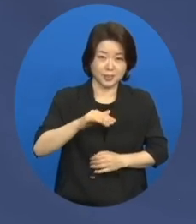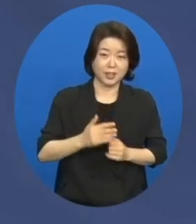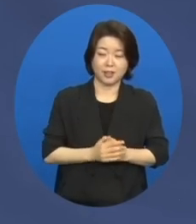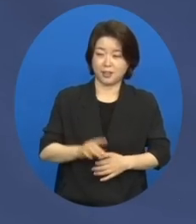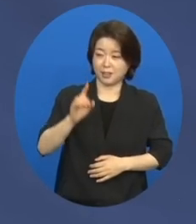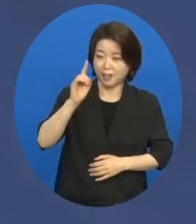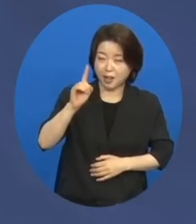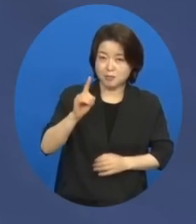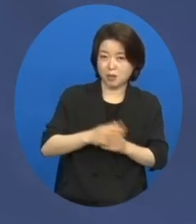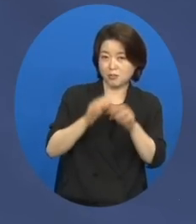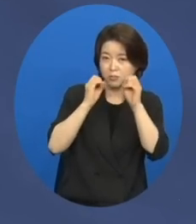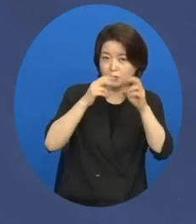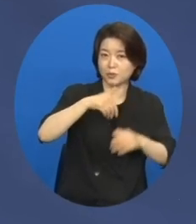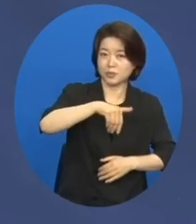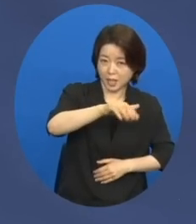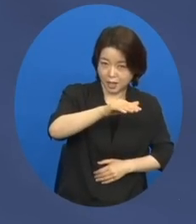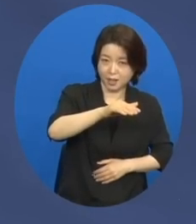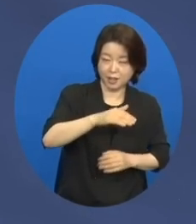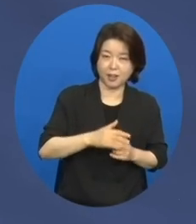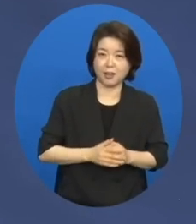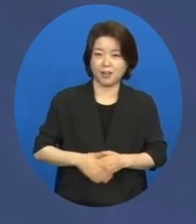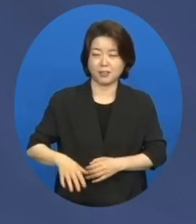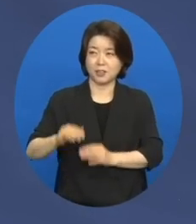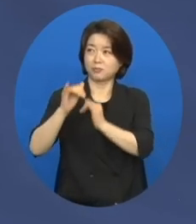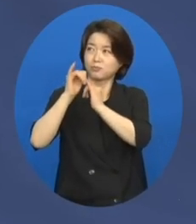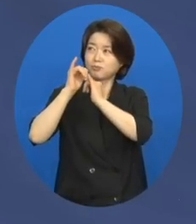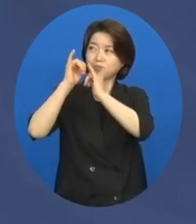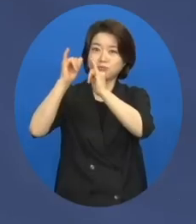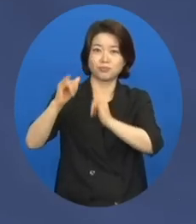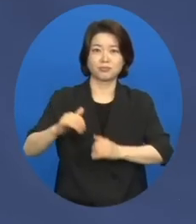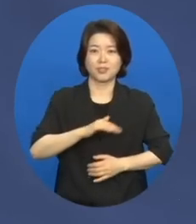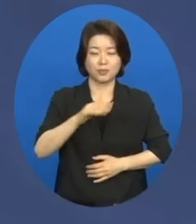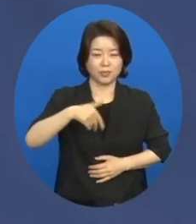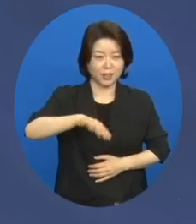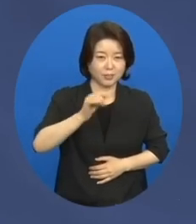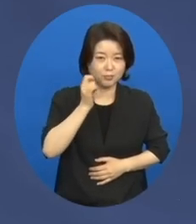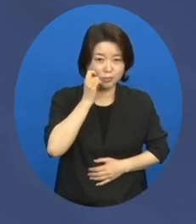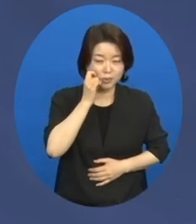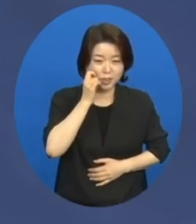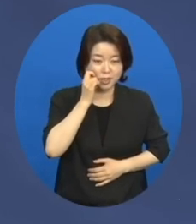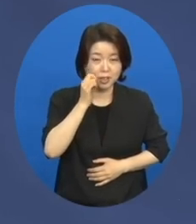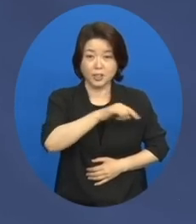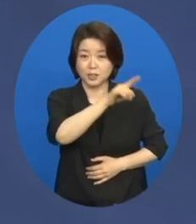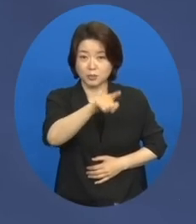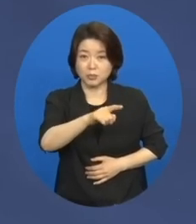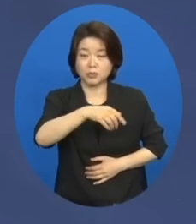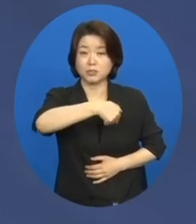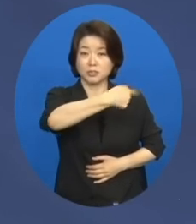한번 선교사로 나가시면 다들 그 영웅적인, 우리는 못 나가는데 그분들은 나갔잖아요.